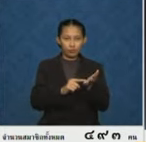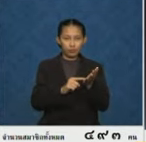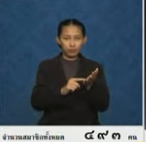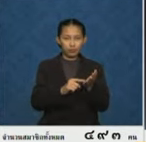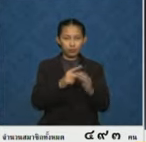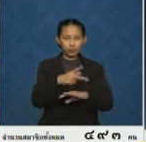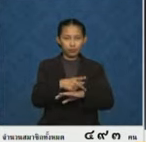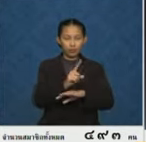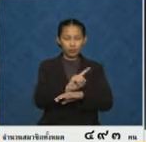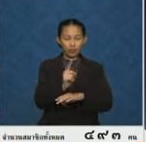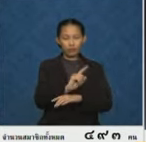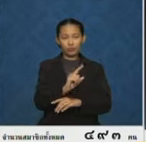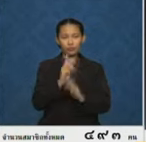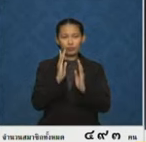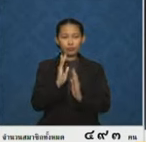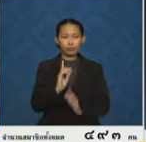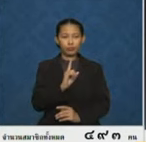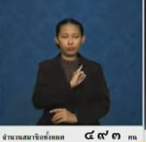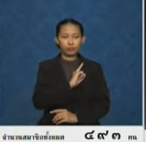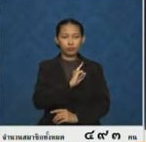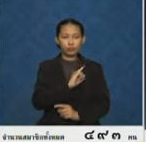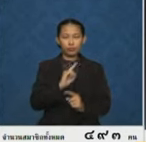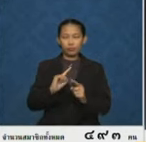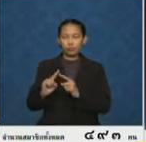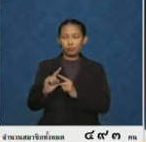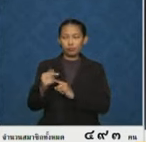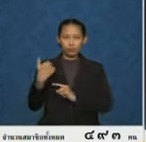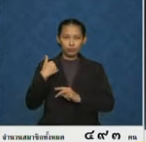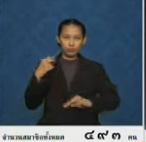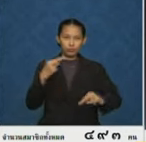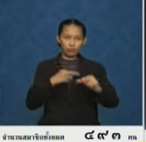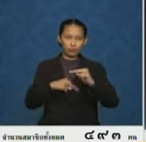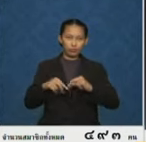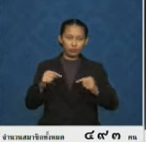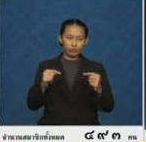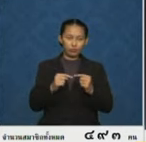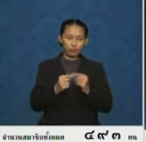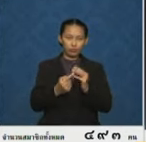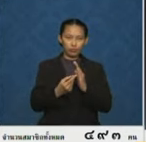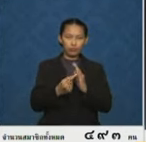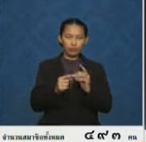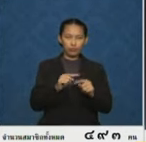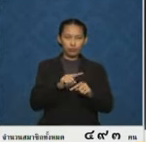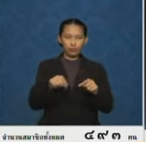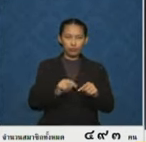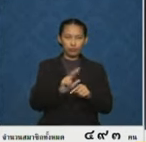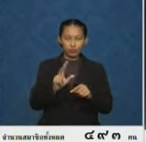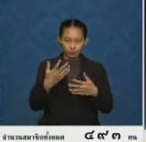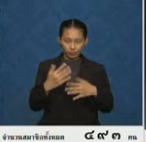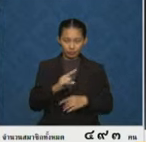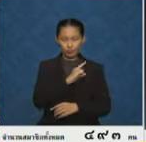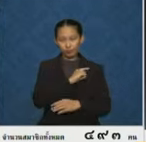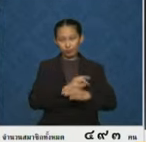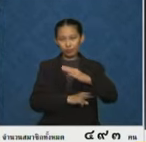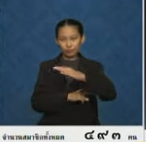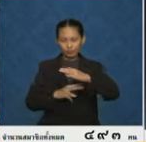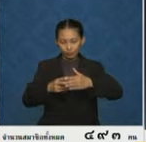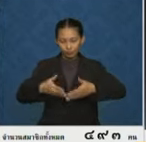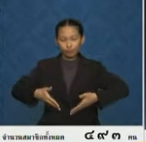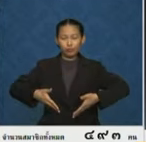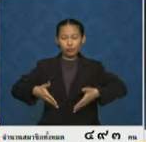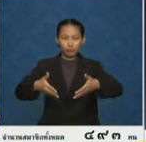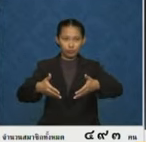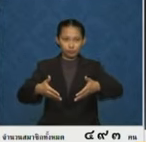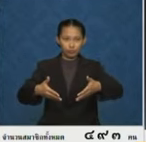ผู้รับผิดชอบฝายนะครับคือสำนักงานทรัพยากรน้ำที่ 3อุดรธานีและผู้รับผิดชอบเรื่องของสะพานแล้วก็ถนน